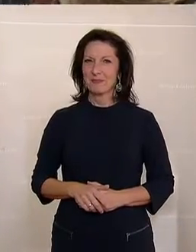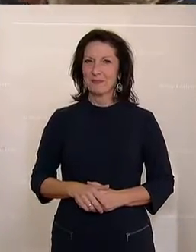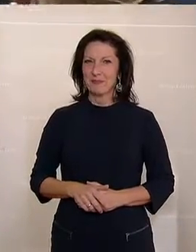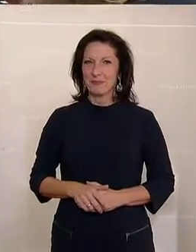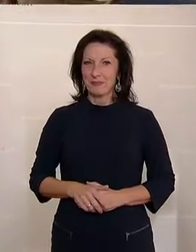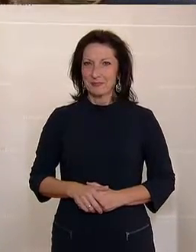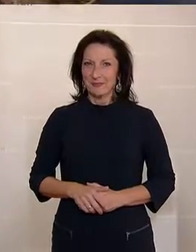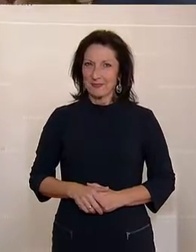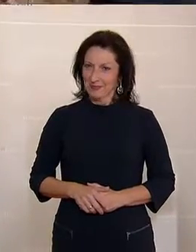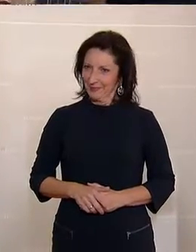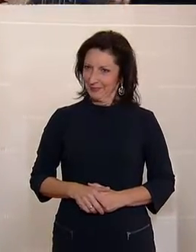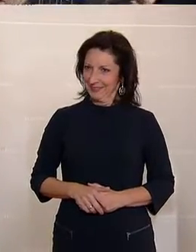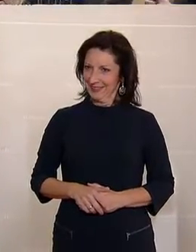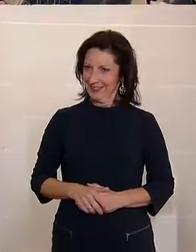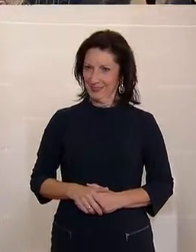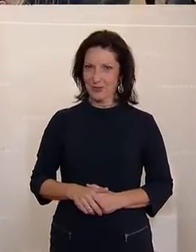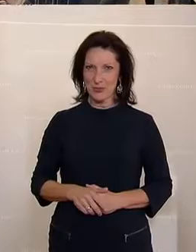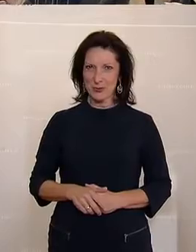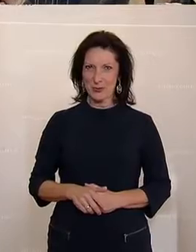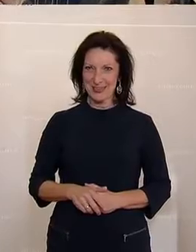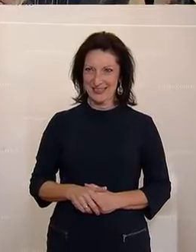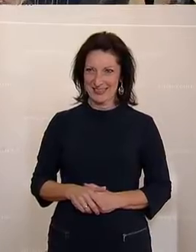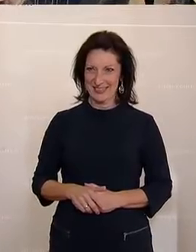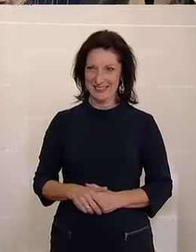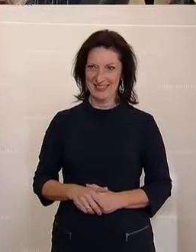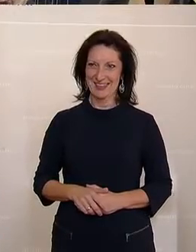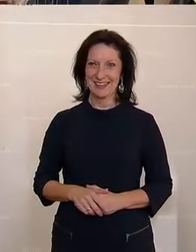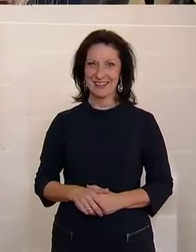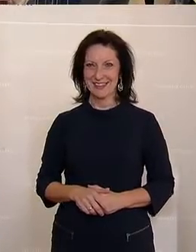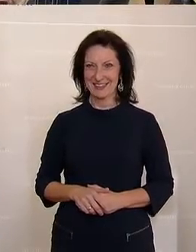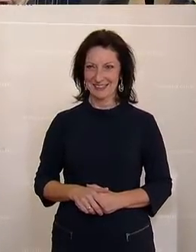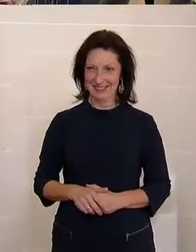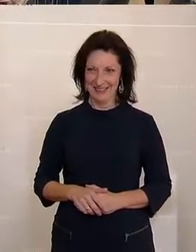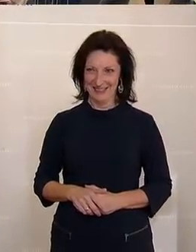Christian Tropitz will noch warten. Warum schließt sich mir nicht ganz?